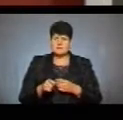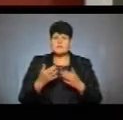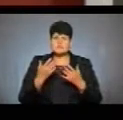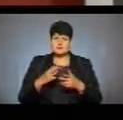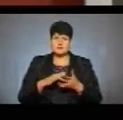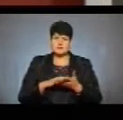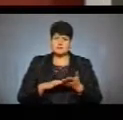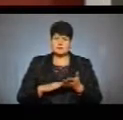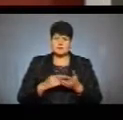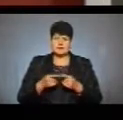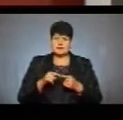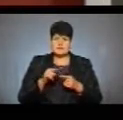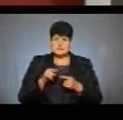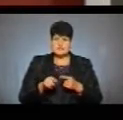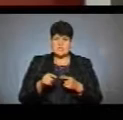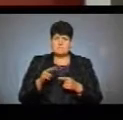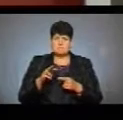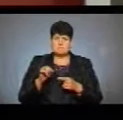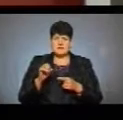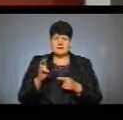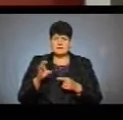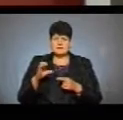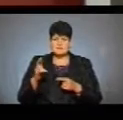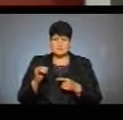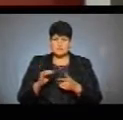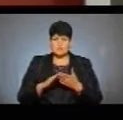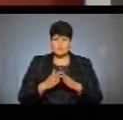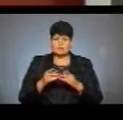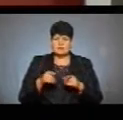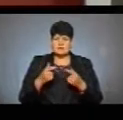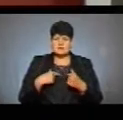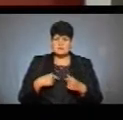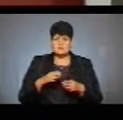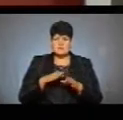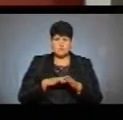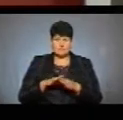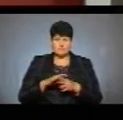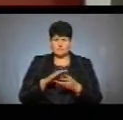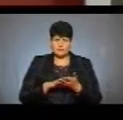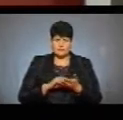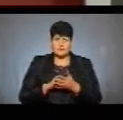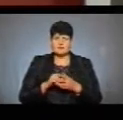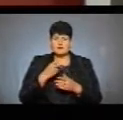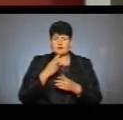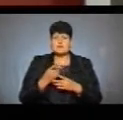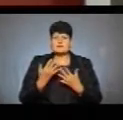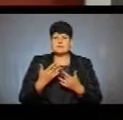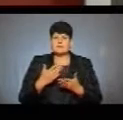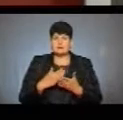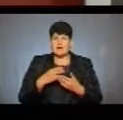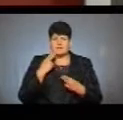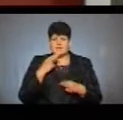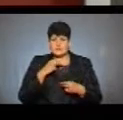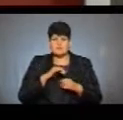тривають ці мінські угоди, і вони вже себе просто-напросто вичерпали повністю. Вони показали, наскільки вони є неефективними,